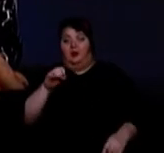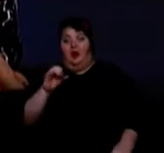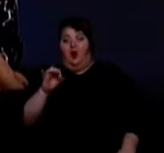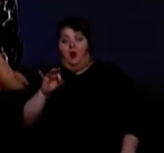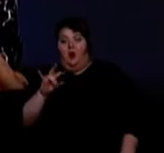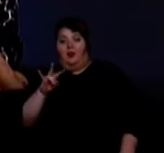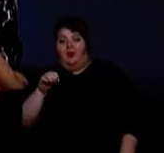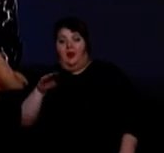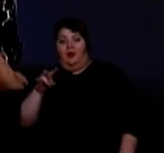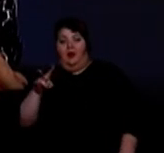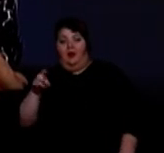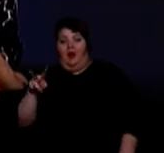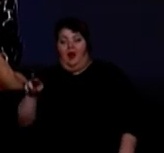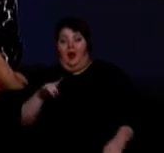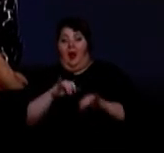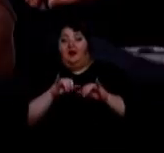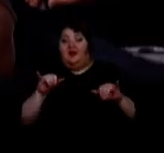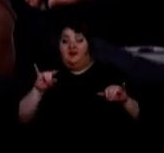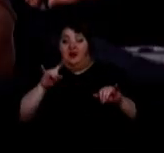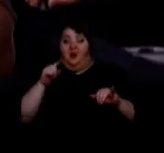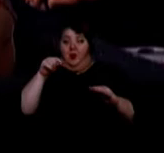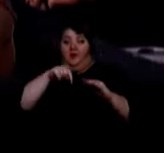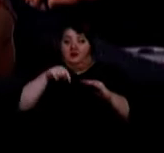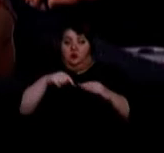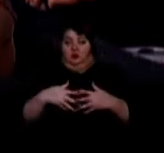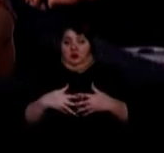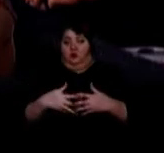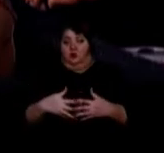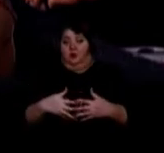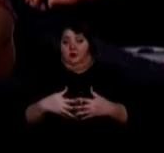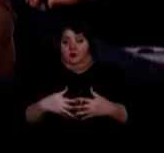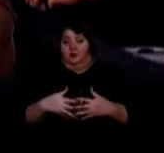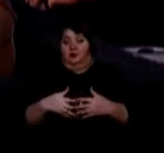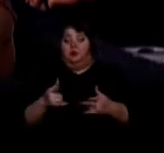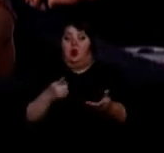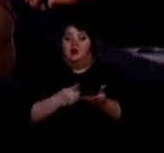психология, то есть развитие ребенка внутриутробное. Была масса экспериментов, и